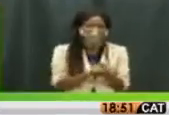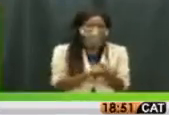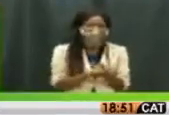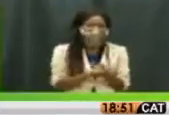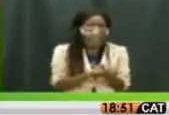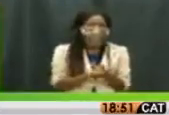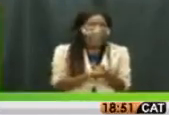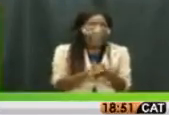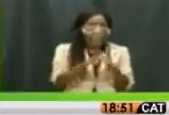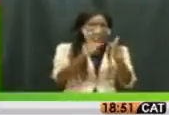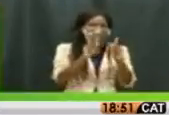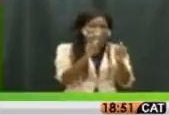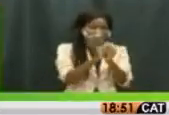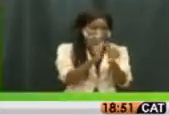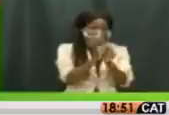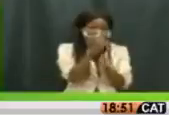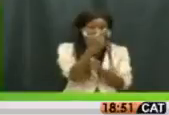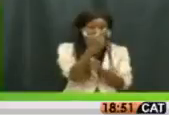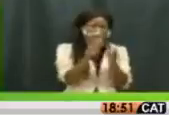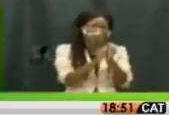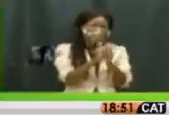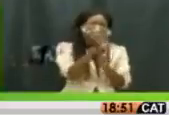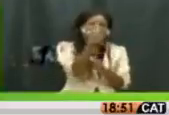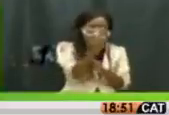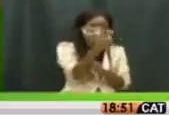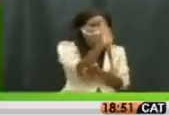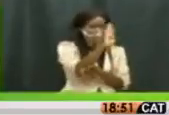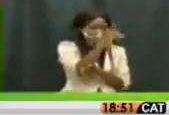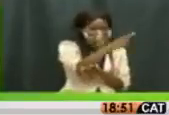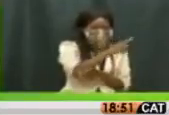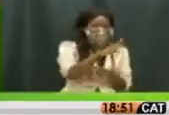21 anapezeka ku Blantyre 10 ku Salima